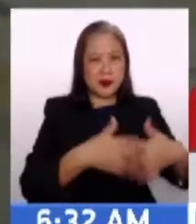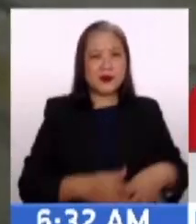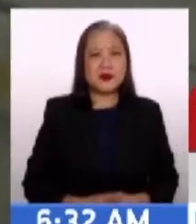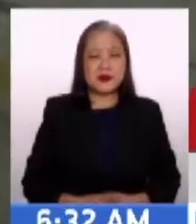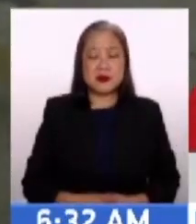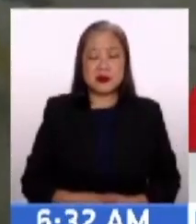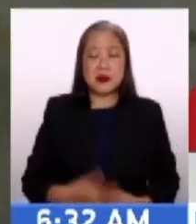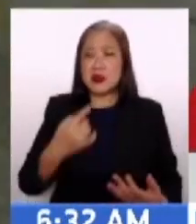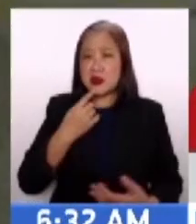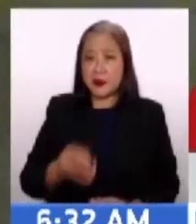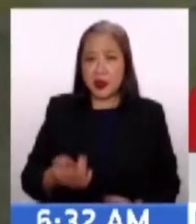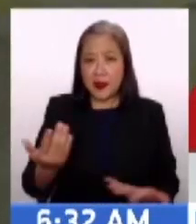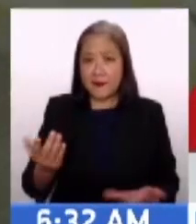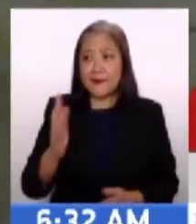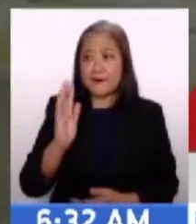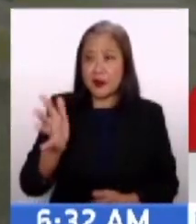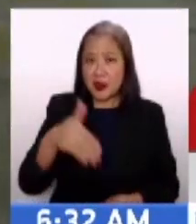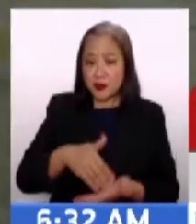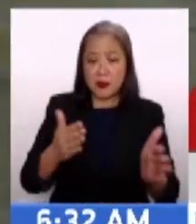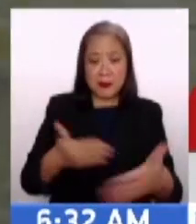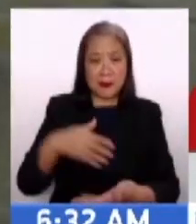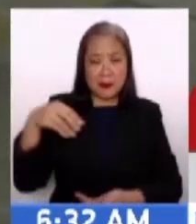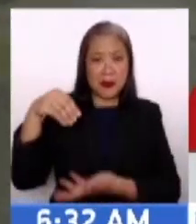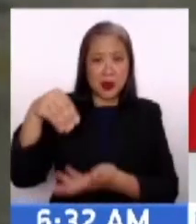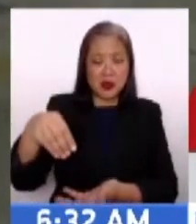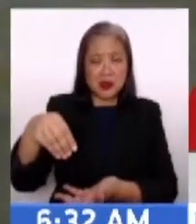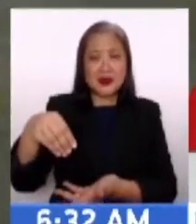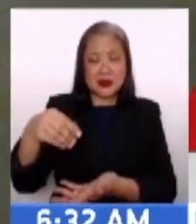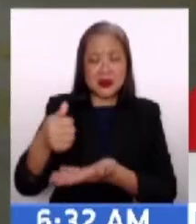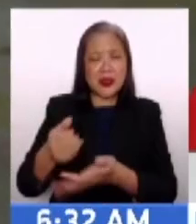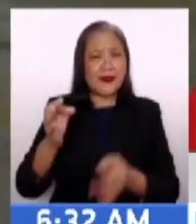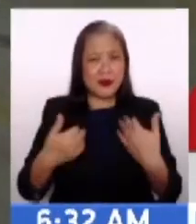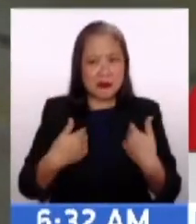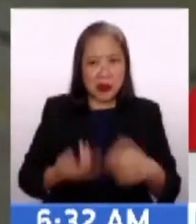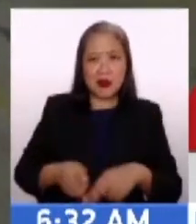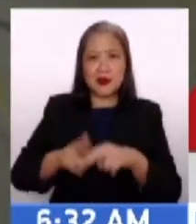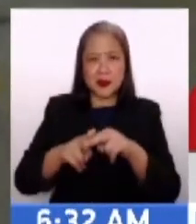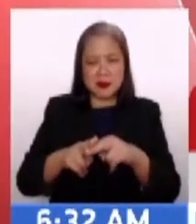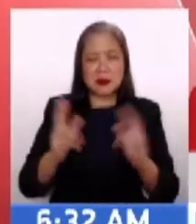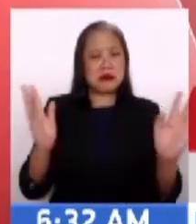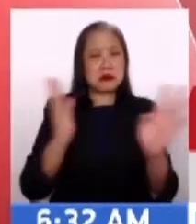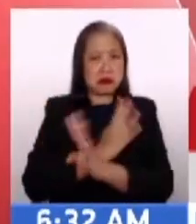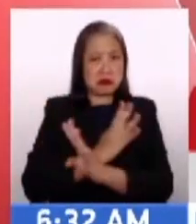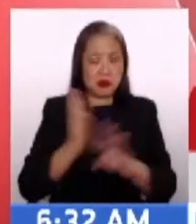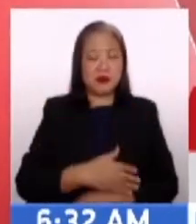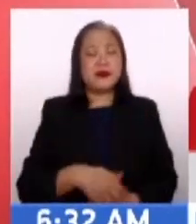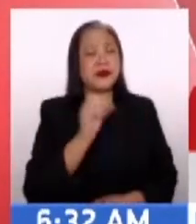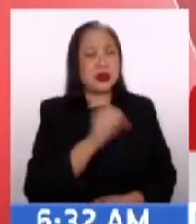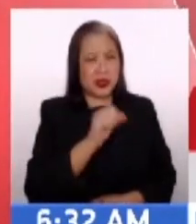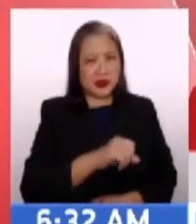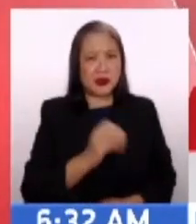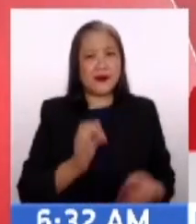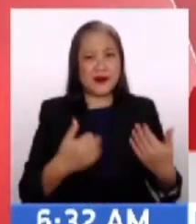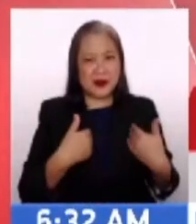ng 50,000 na family packs kapag nagdoble pa kayo ng shift. Yes, tama po yun. Lalo na po pag may mga malaking